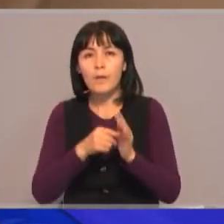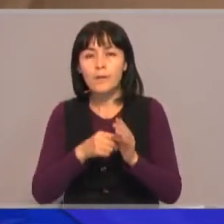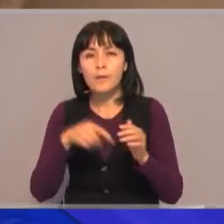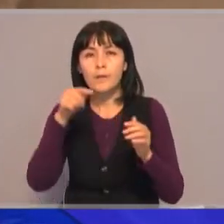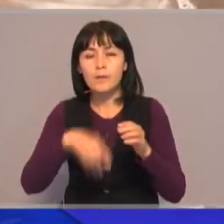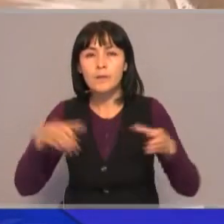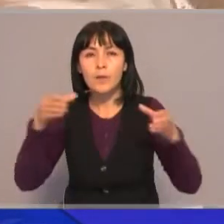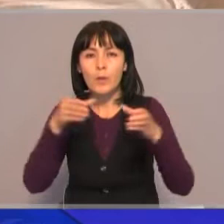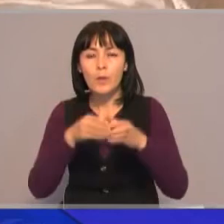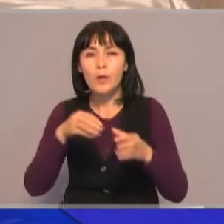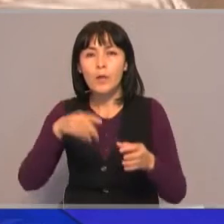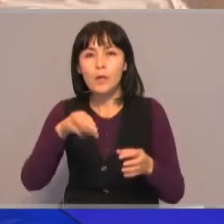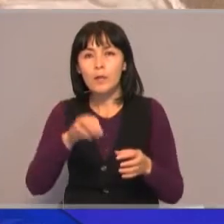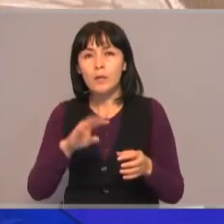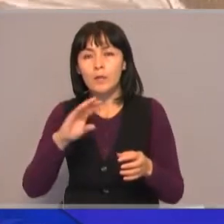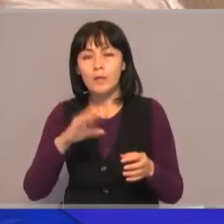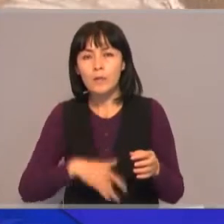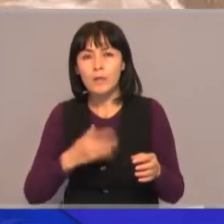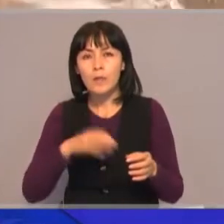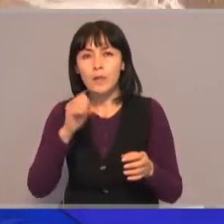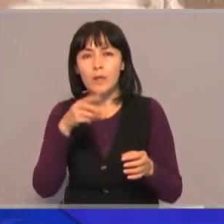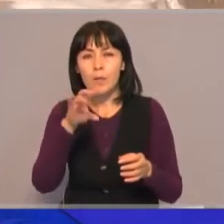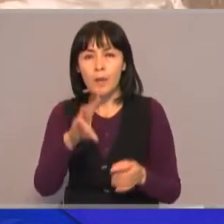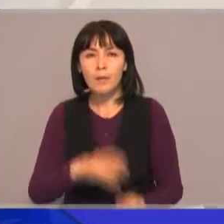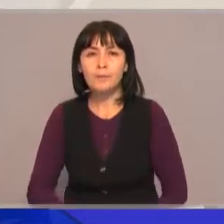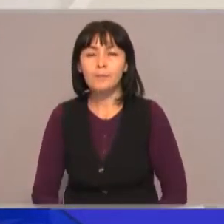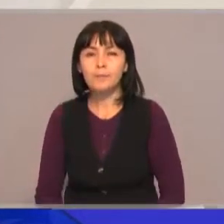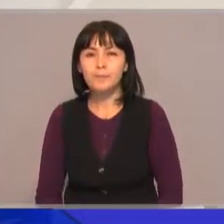подрядной организации ТО «Сарагаш-Аман».